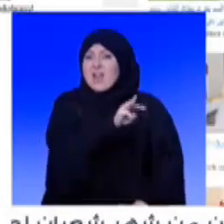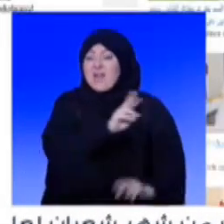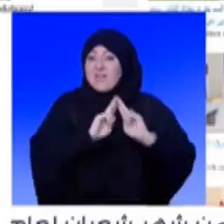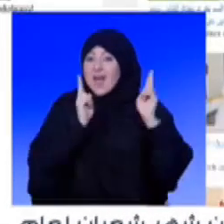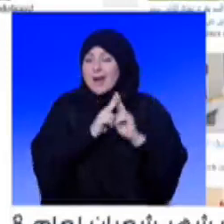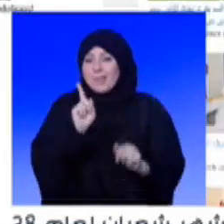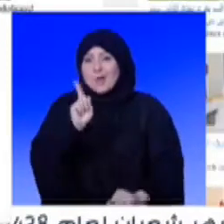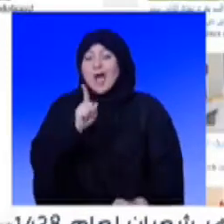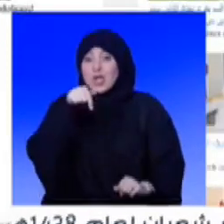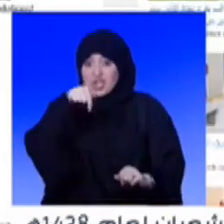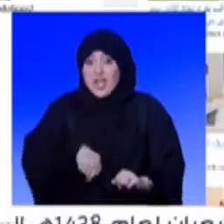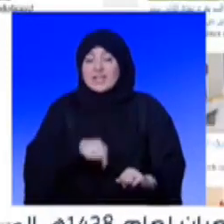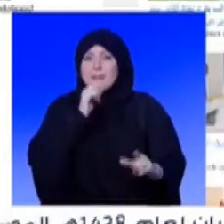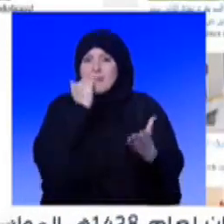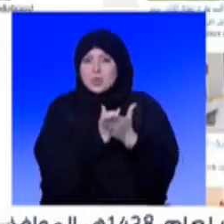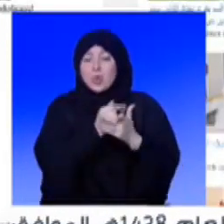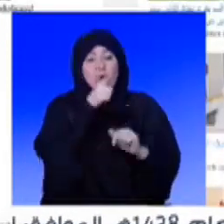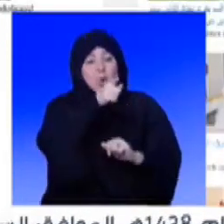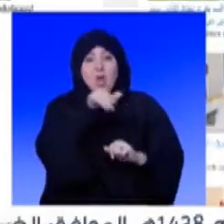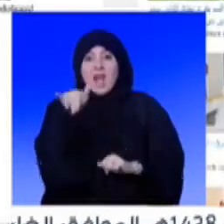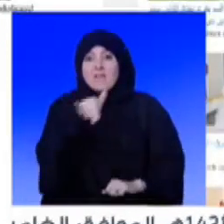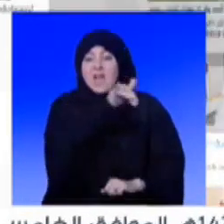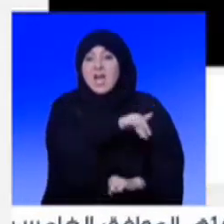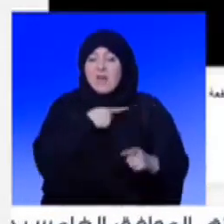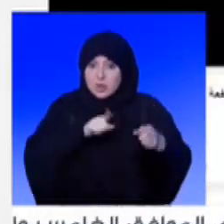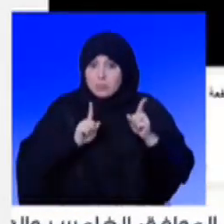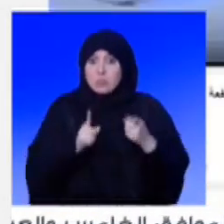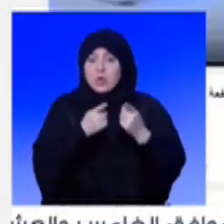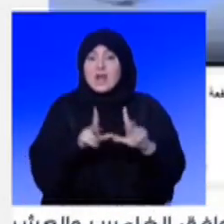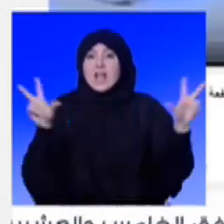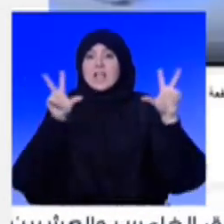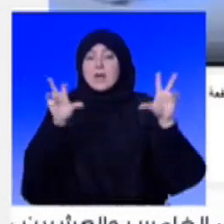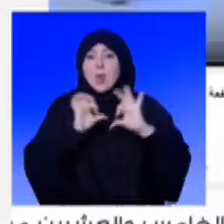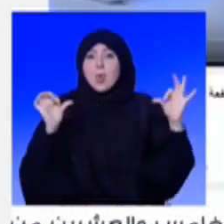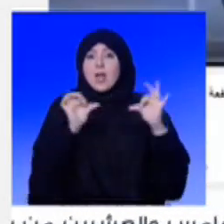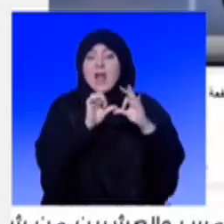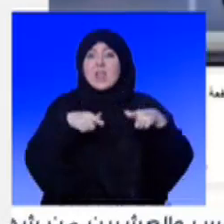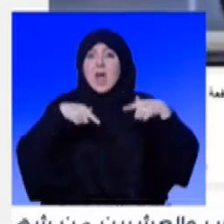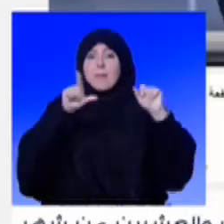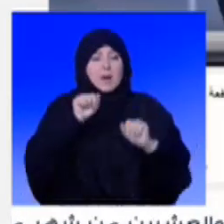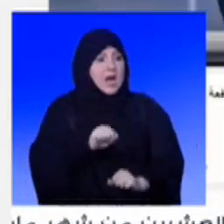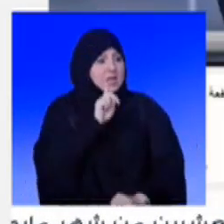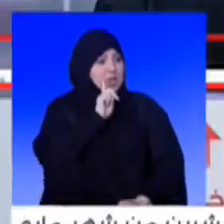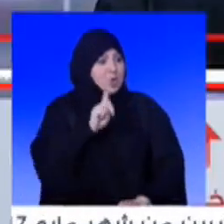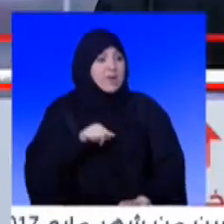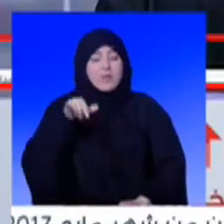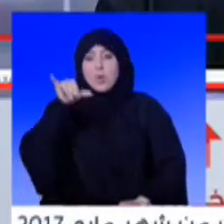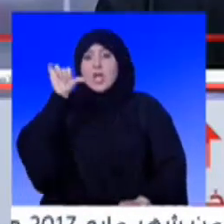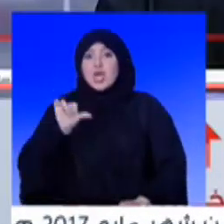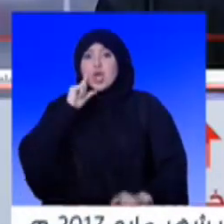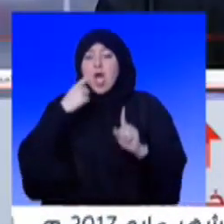العالم هو لجوء هذه الجهات المناوئه الى اختراق قناه وكاله الانباء القطريه على يوتيوب